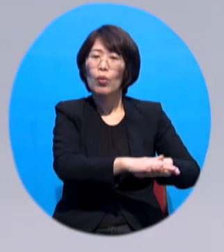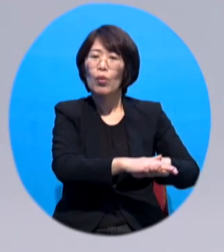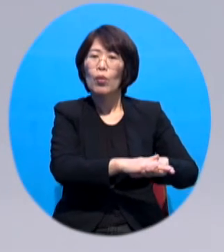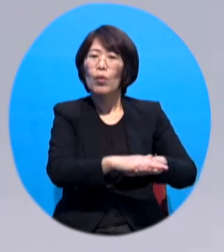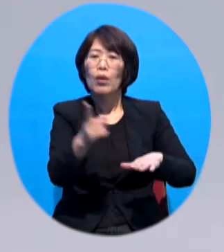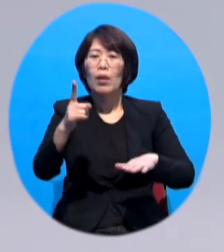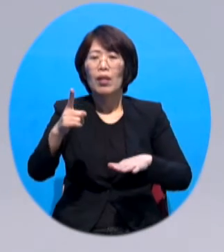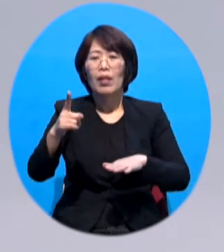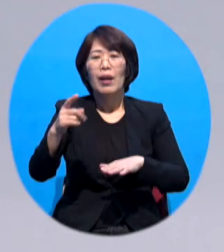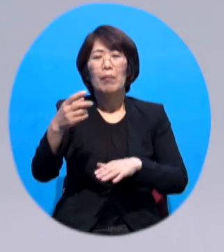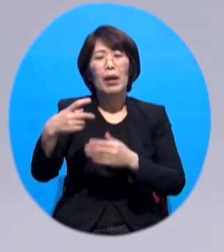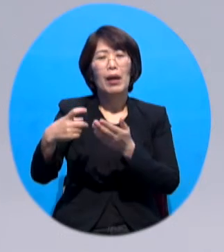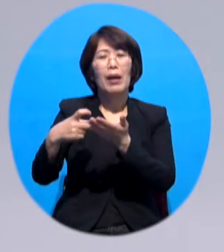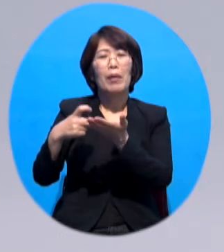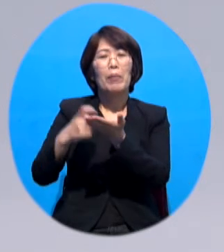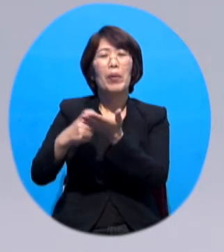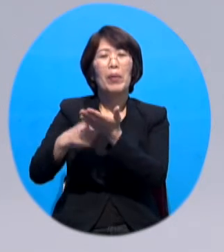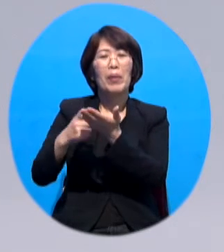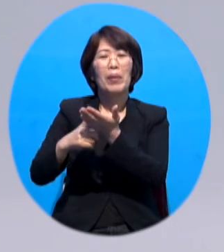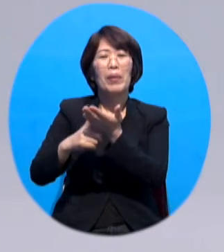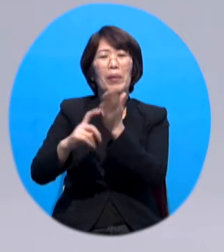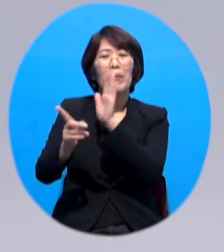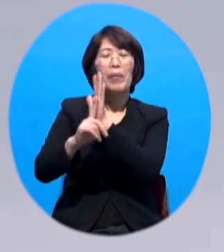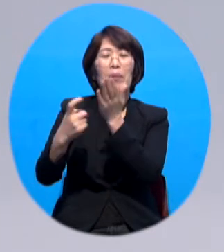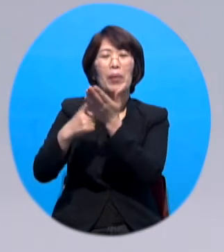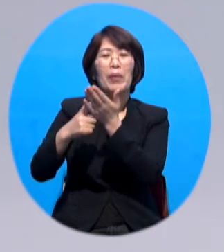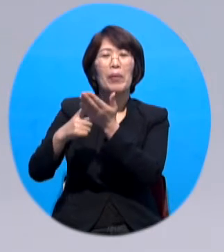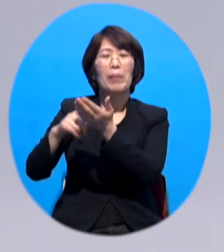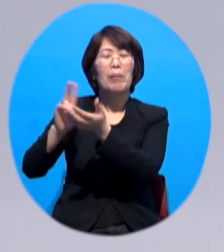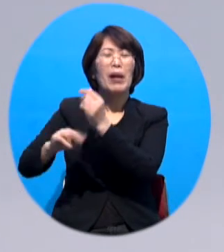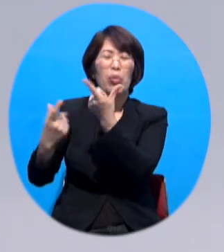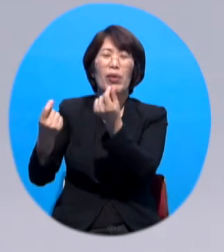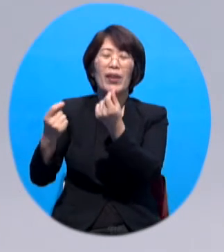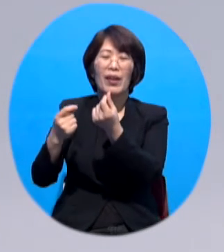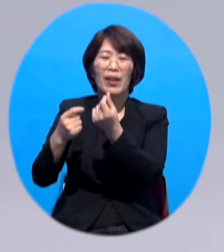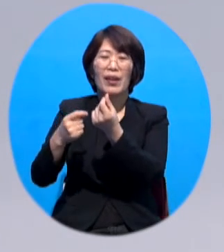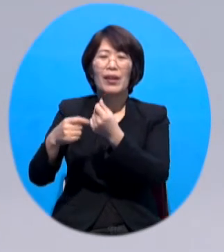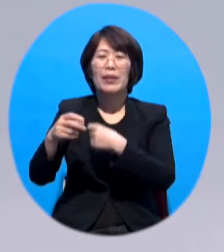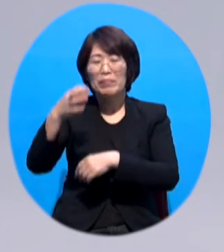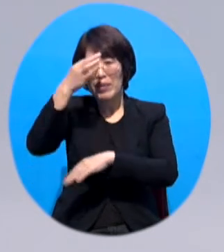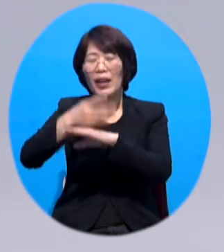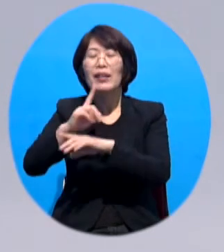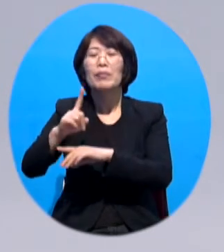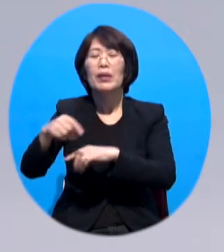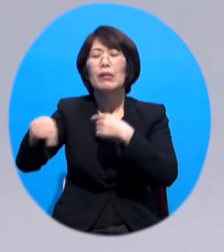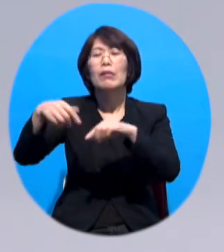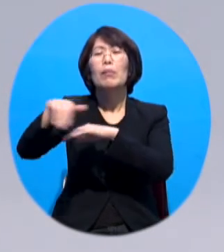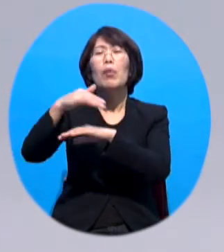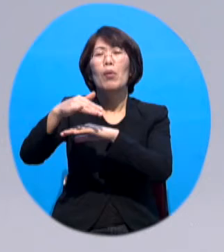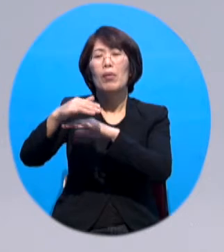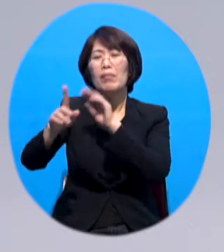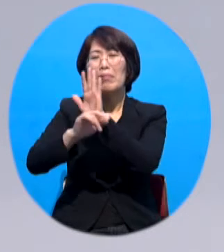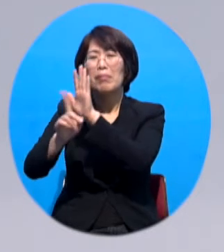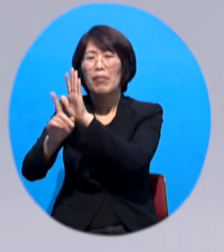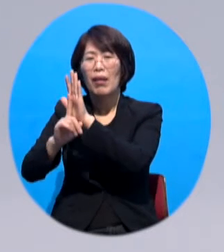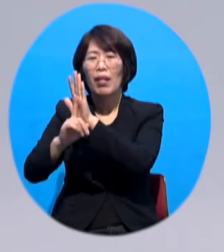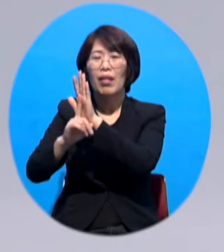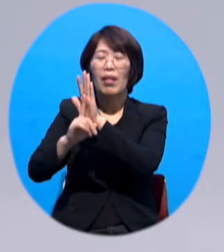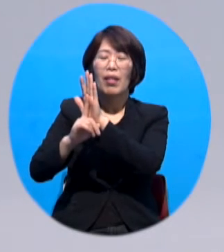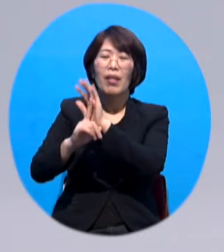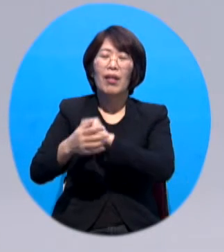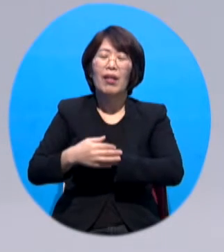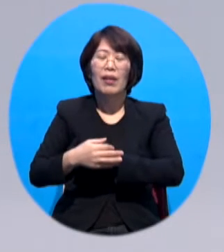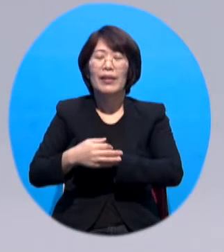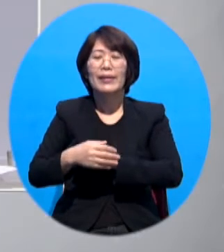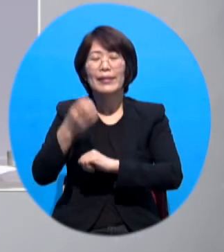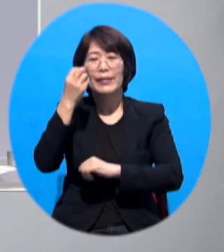매표 행위 체음제 최성환 표현이지만 이런 어선 질석 정책이 과연 타당한가 또 의아스럽게